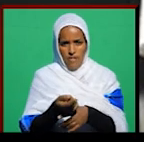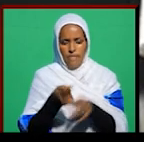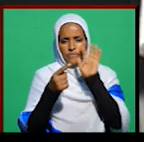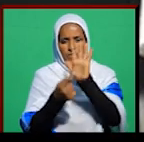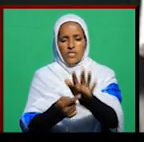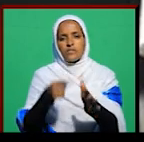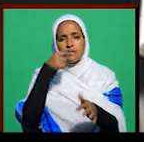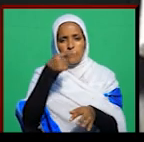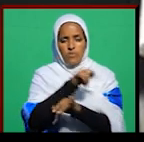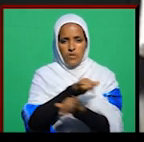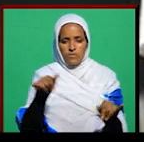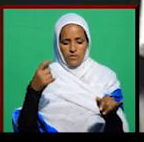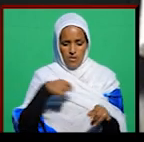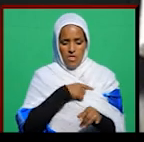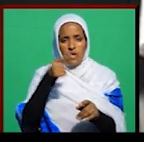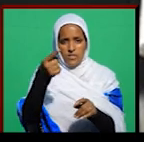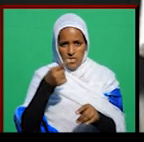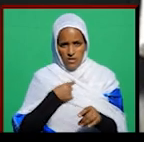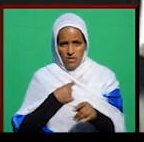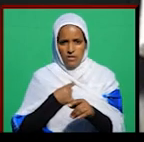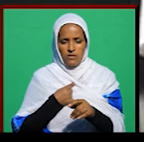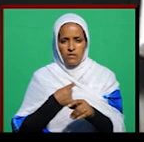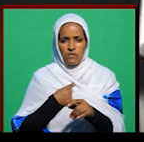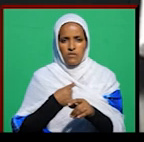ምልክት እንደሚባልም ሲነግረን